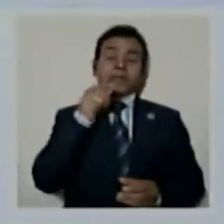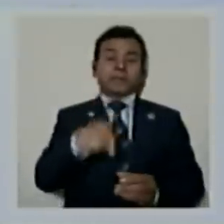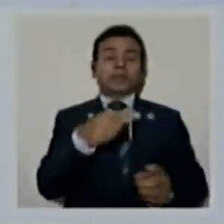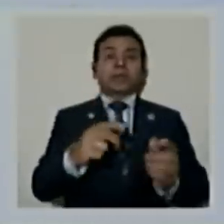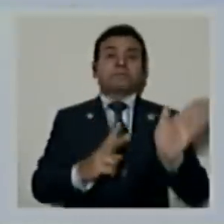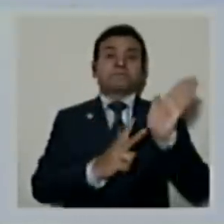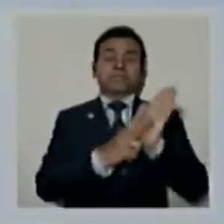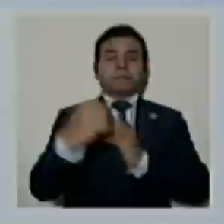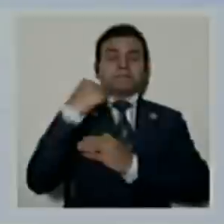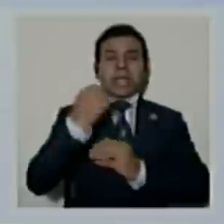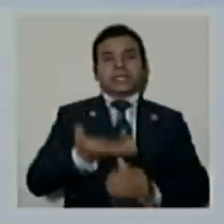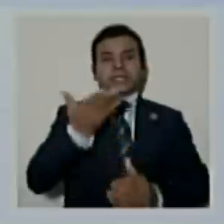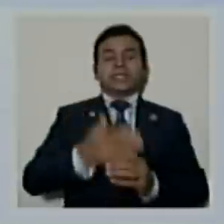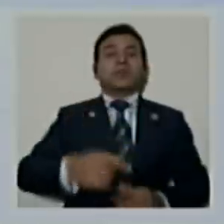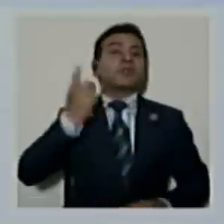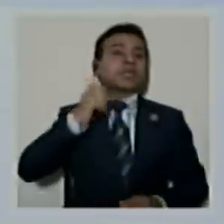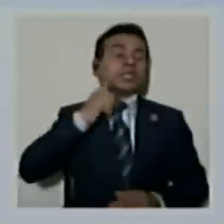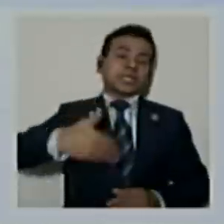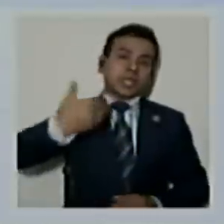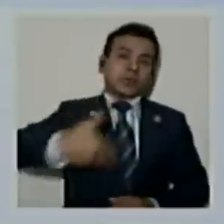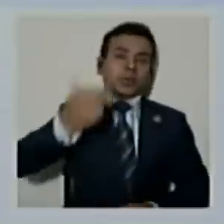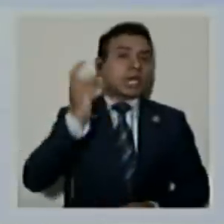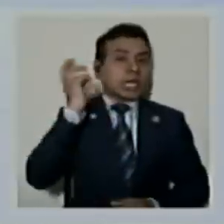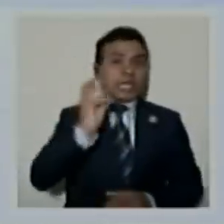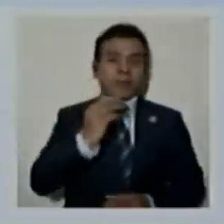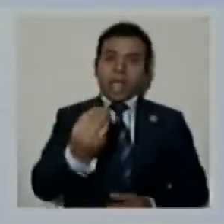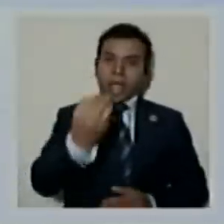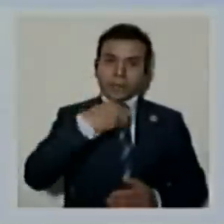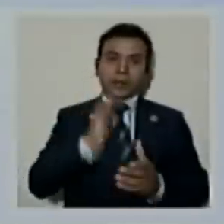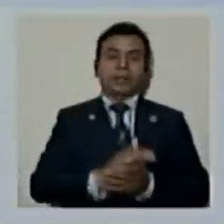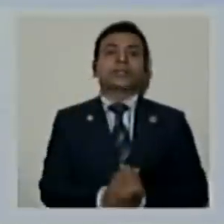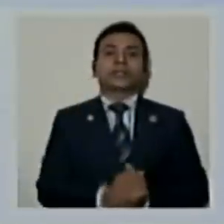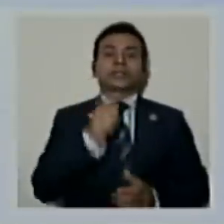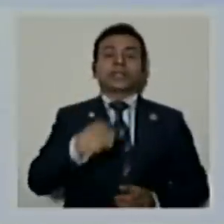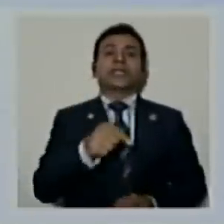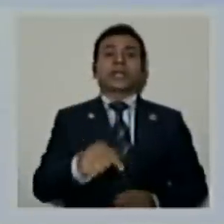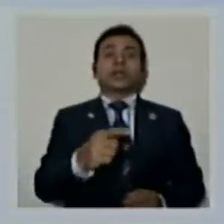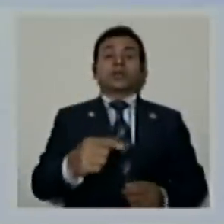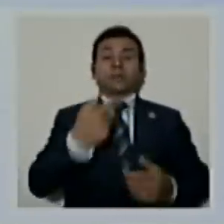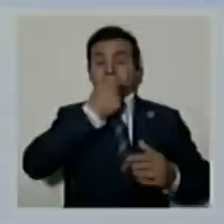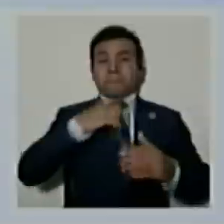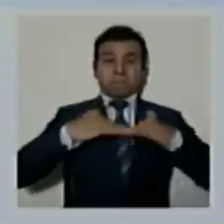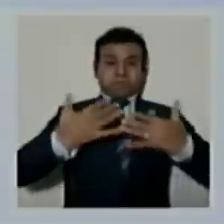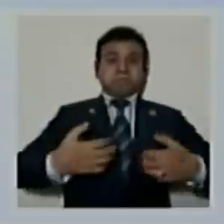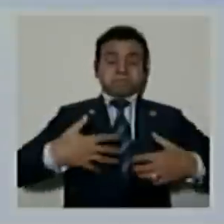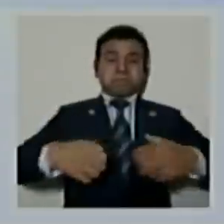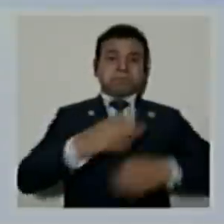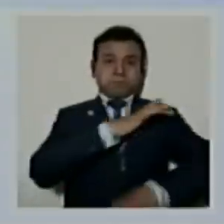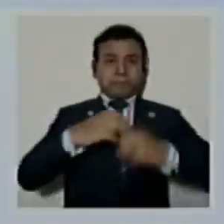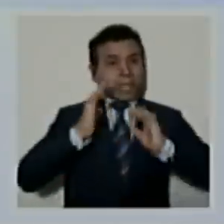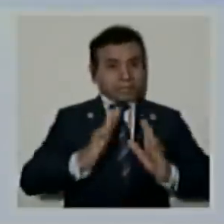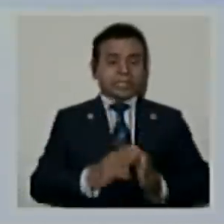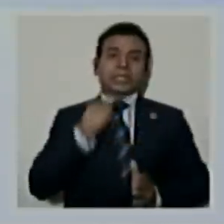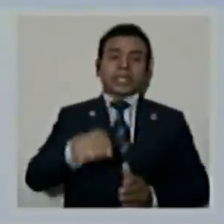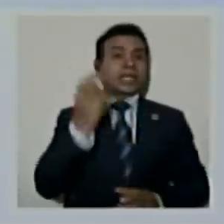খাবেন। সম্ভব হলে আমরা ডিমের মধ্যে, আমাদের আসলে প্রোটিনের সবচেয়ে ভালো উৎস ডিম, আমরা নিয়মিতভাবে ডিম